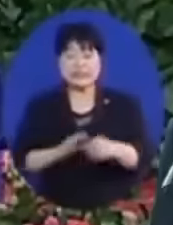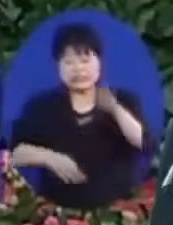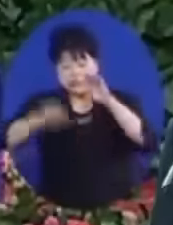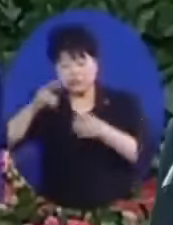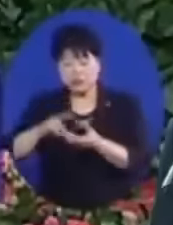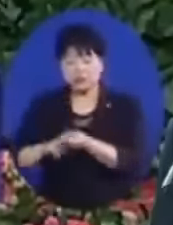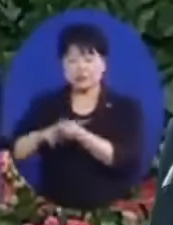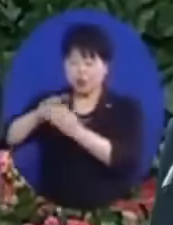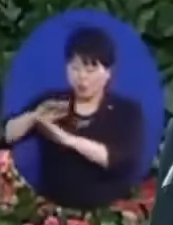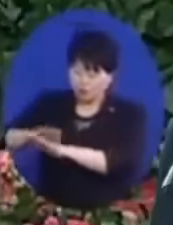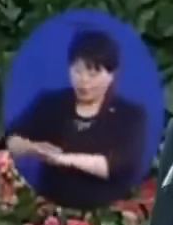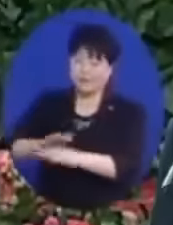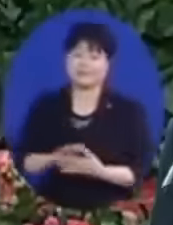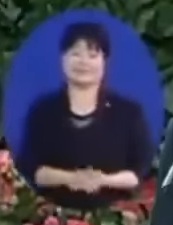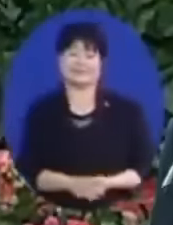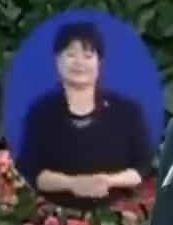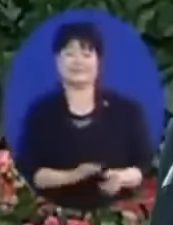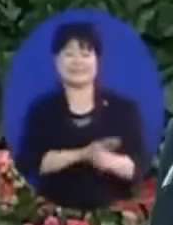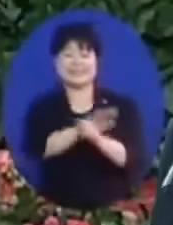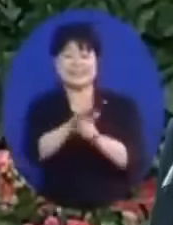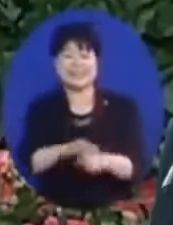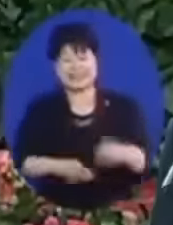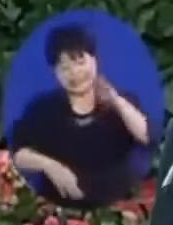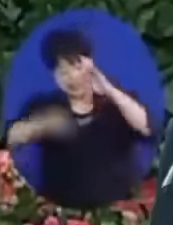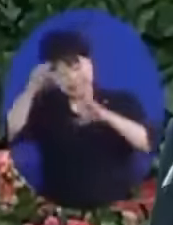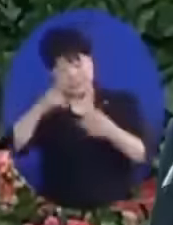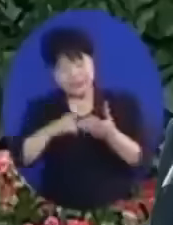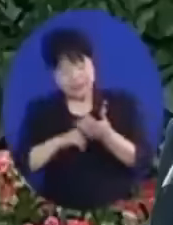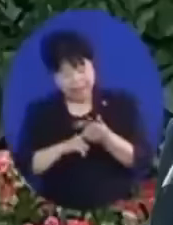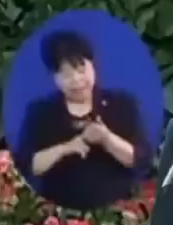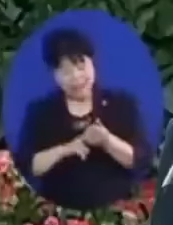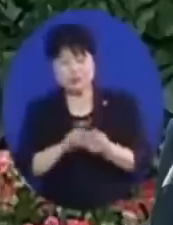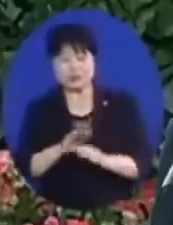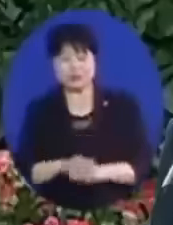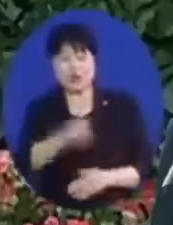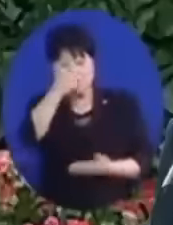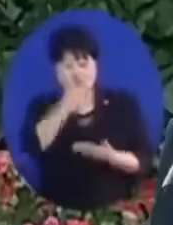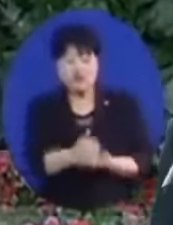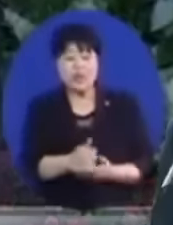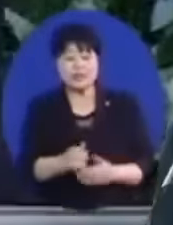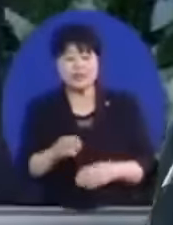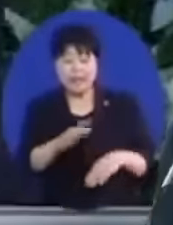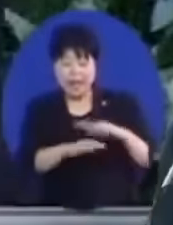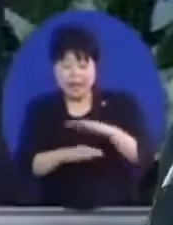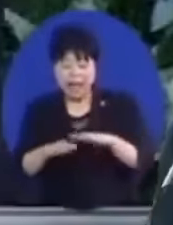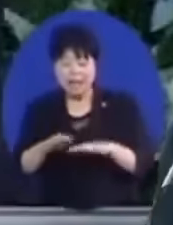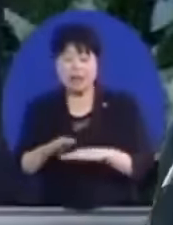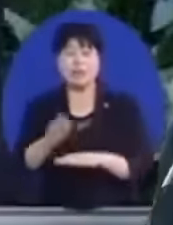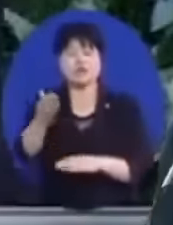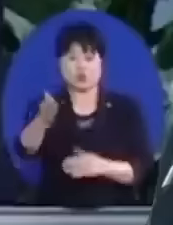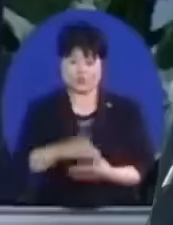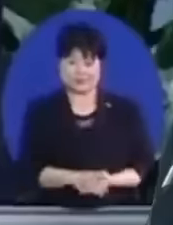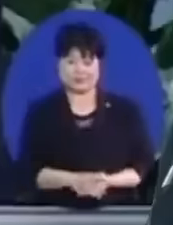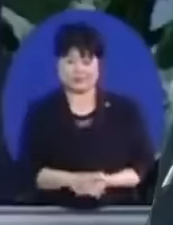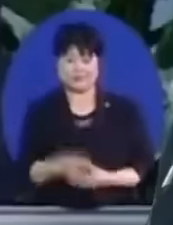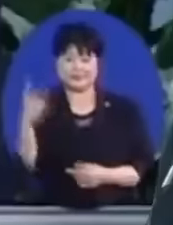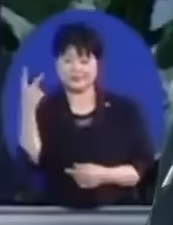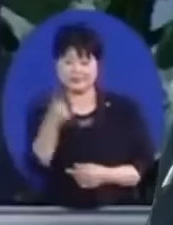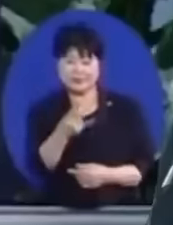허물을 가리는 일이야. 사랑은 허물을 가려주고 죄를 덮어주는 것이 사랑인 것입니다.